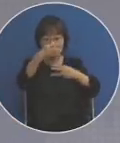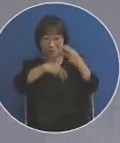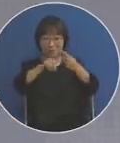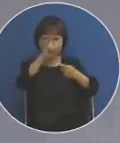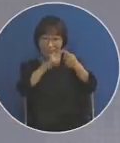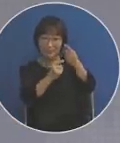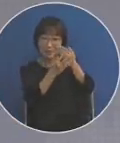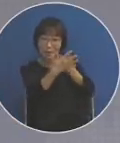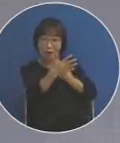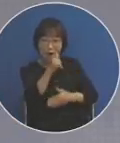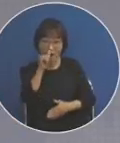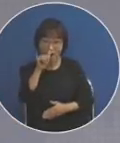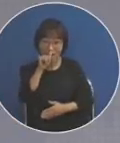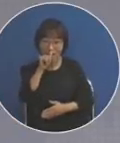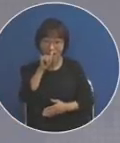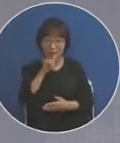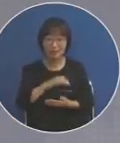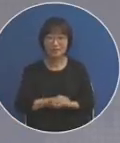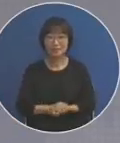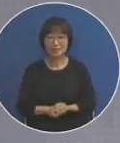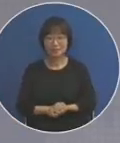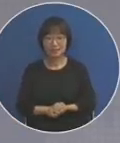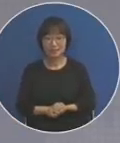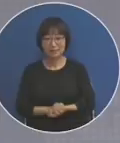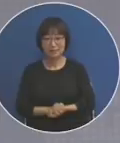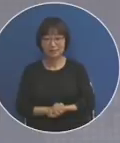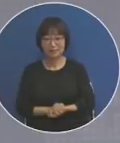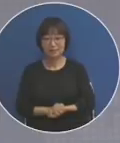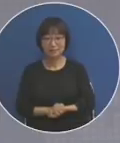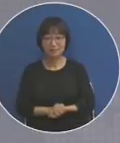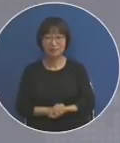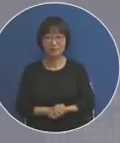well, but the World Remnant Conference that we have. 그